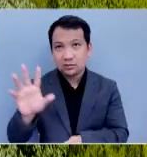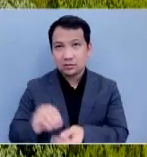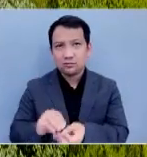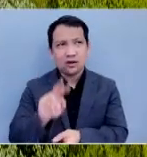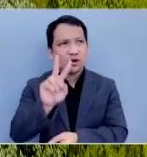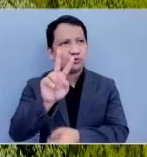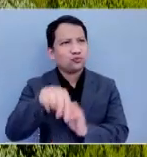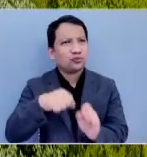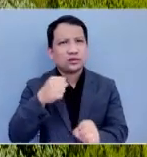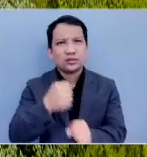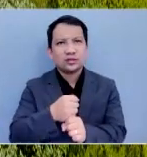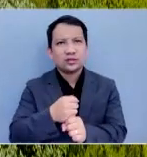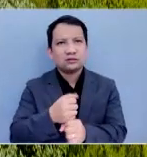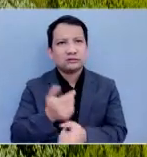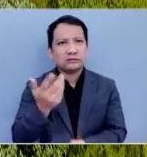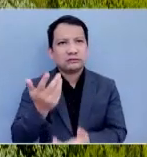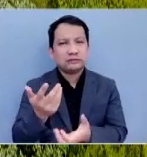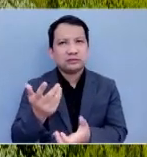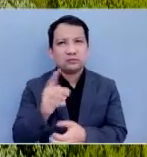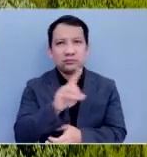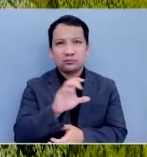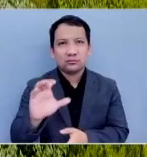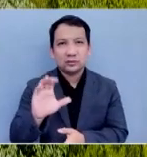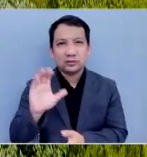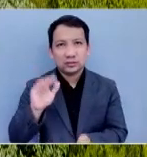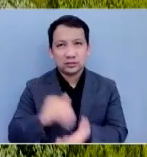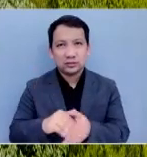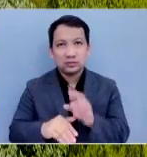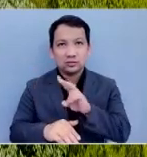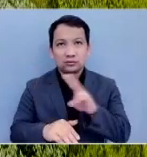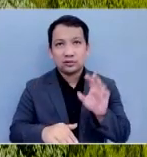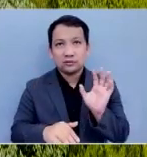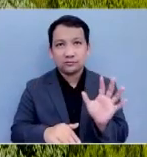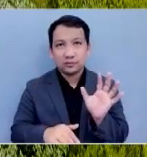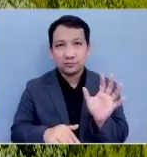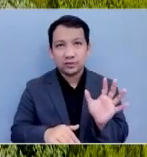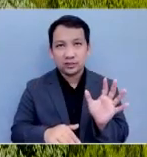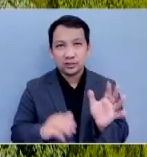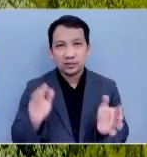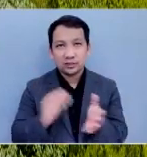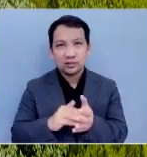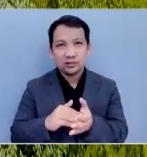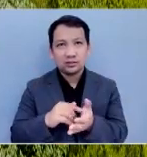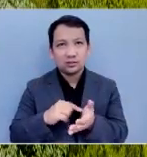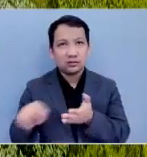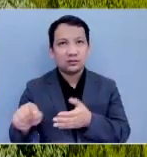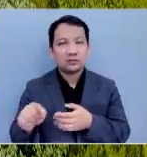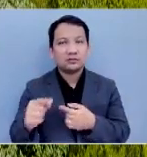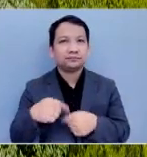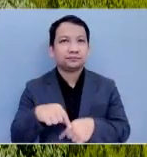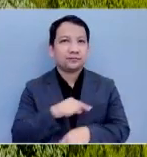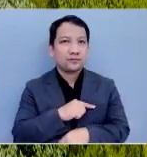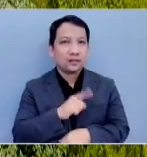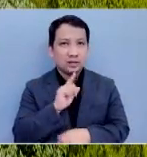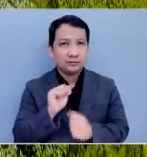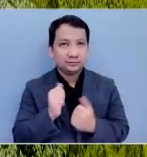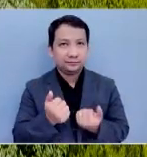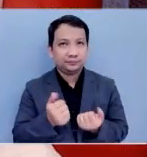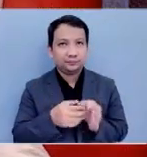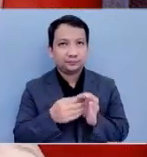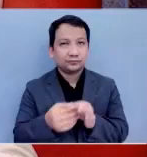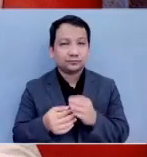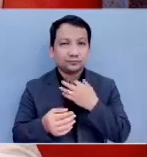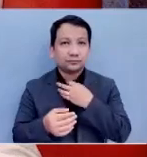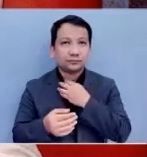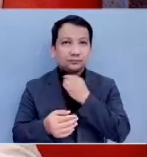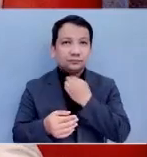ang parusa at 100,000 to 250,000 pesos ang multa. Mahal din pala. Attorney, sa kasong ito, nakita natin na